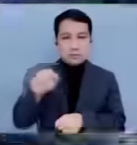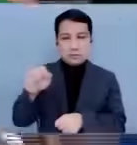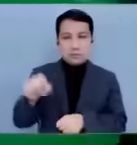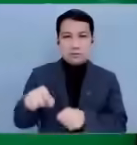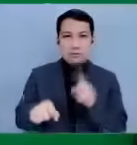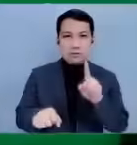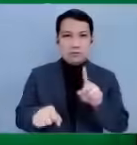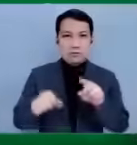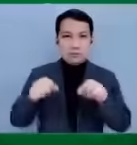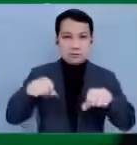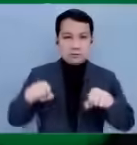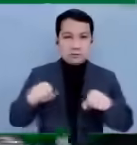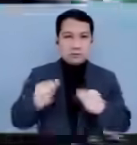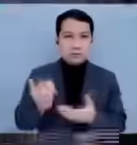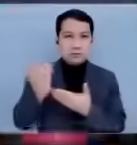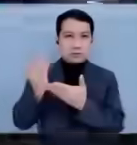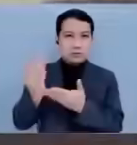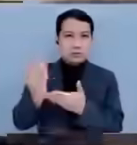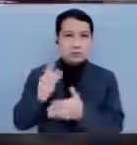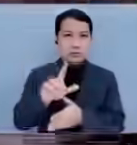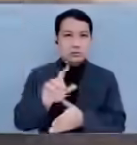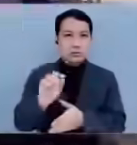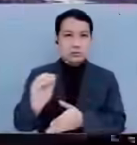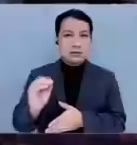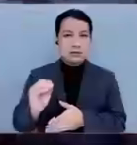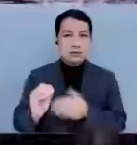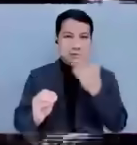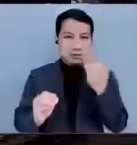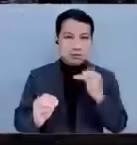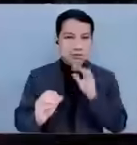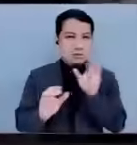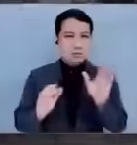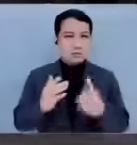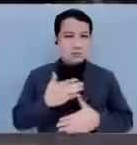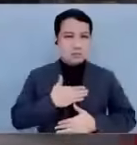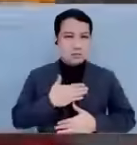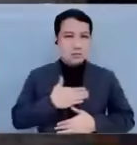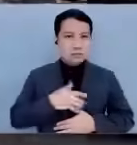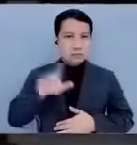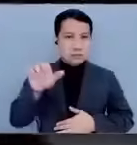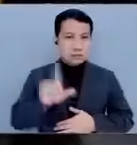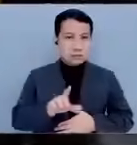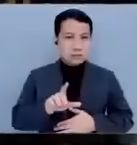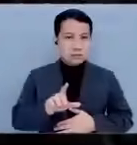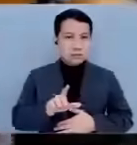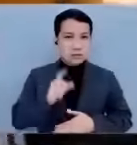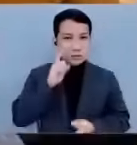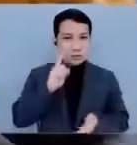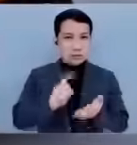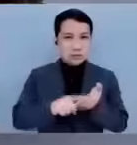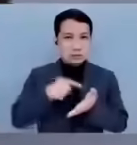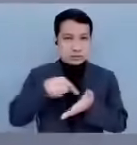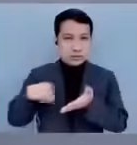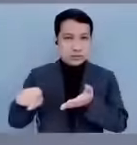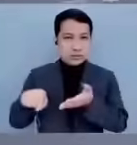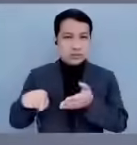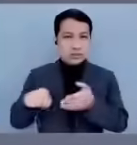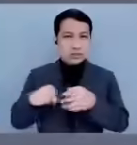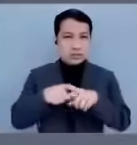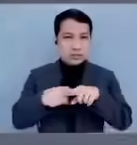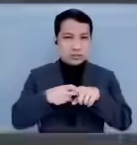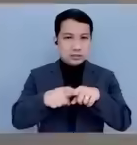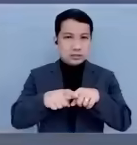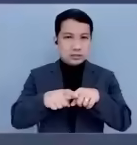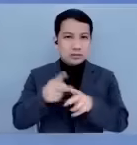List sa rekomendasyon ng LTO. Pero hiling nila, babaan sana ang registration fee ng mga e-vehicle. Kung